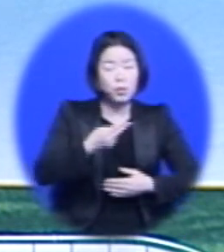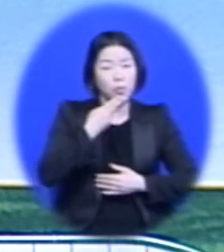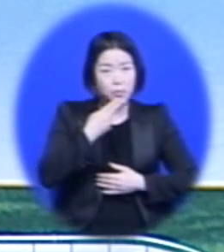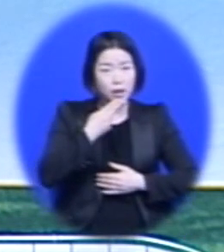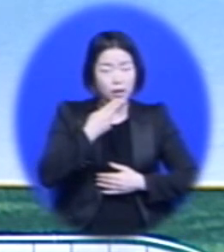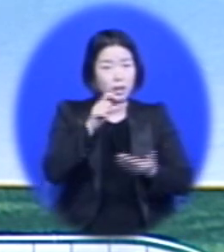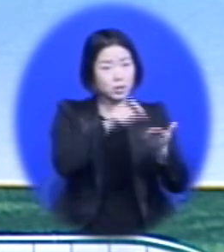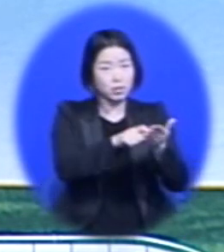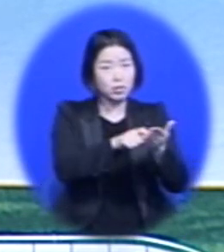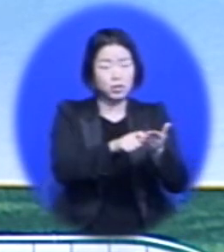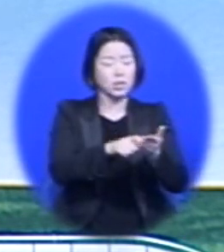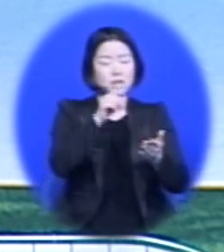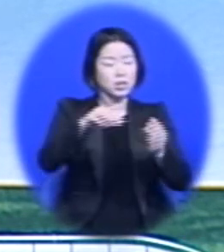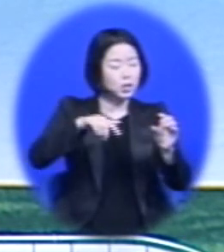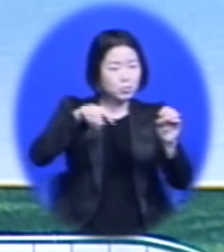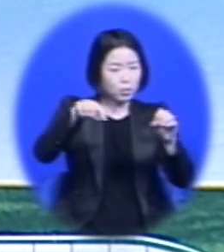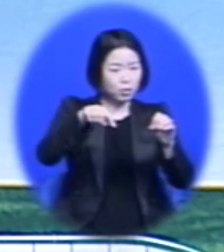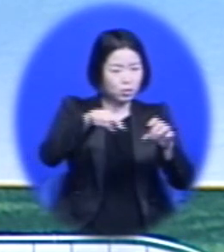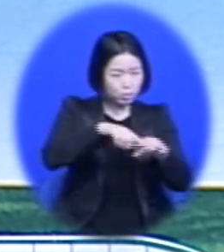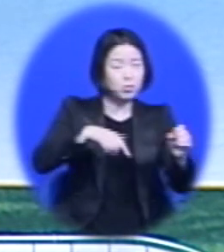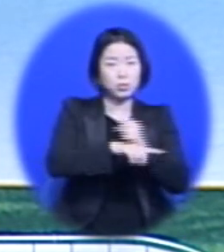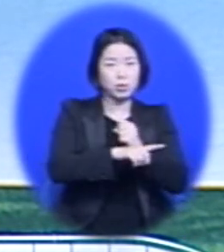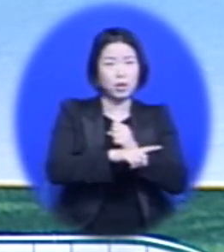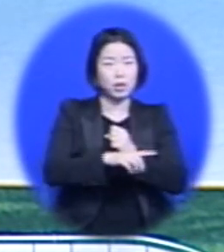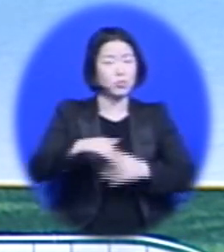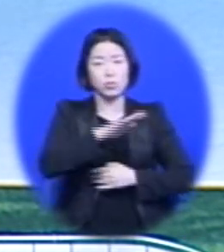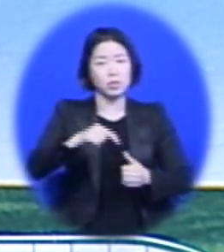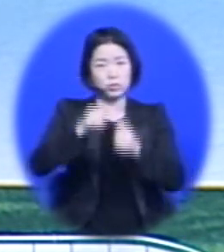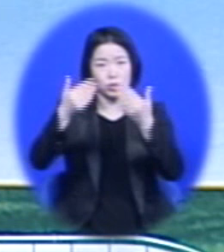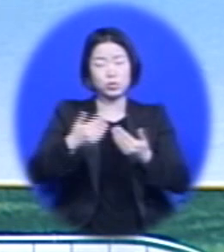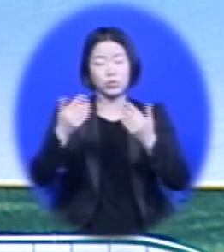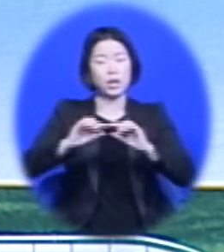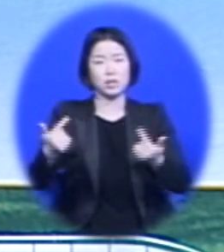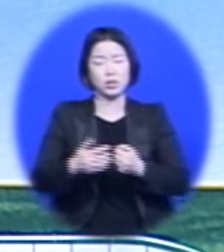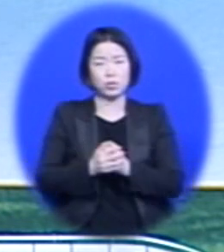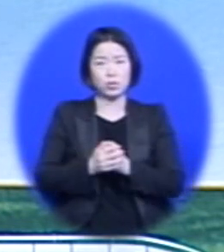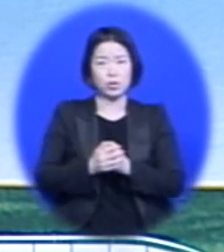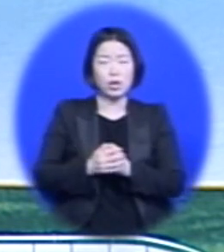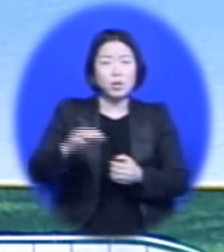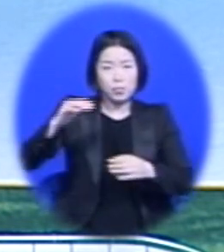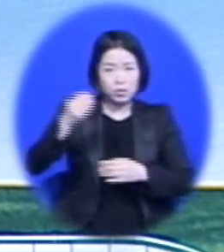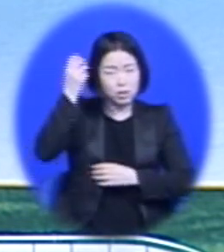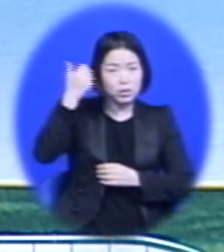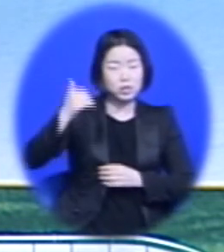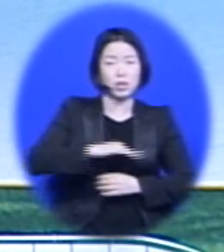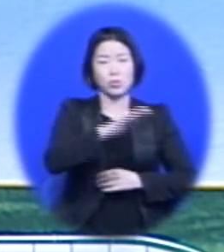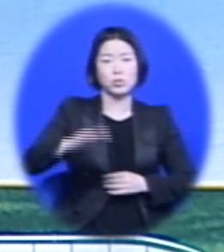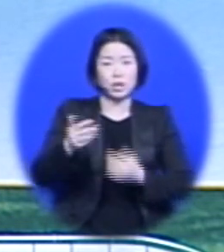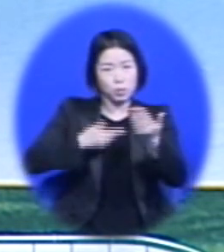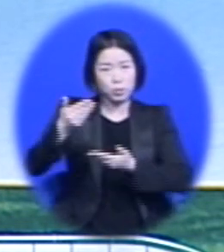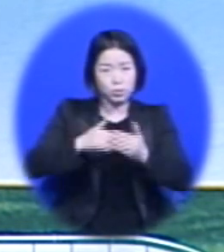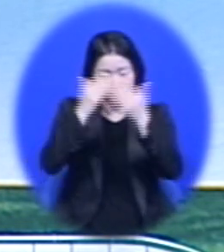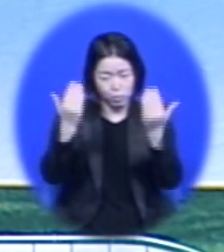우리를 구원하는 게 아닙니다. 우리 안에 오신 성령과의 온전한 교제가 우리를 구원하는